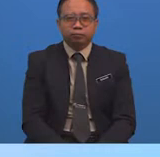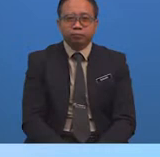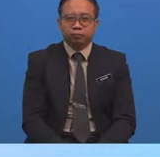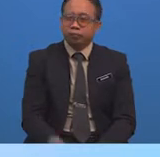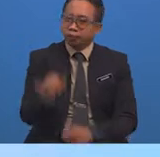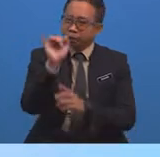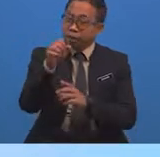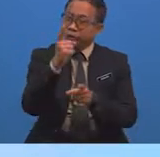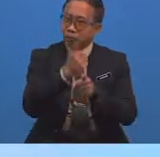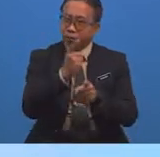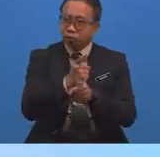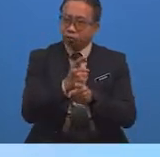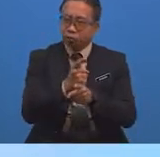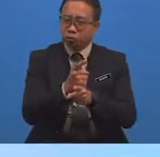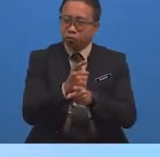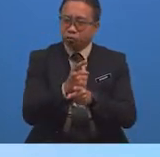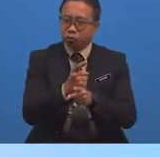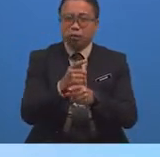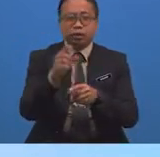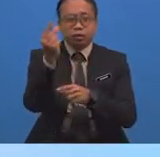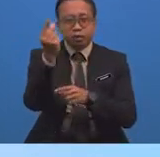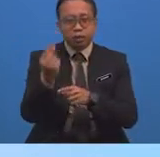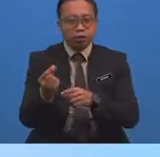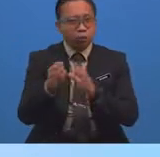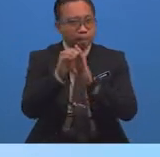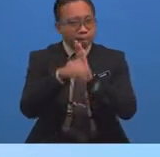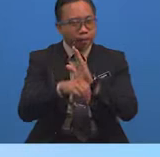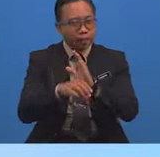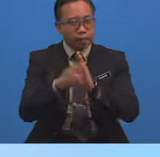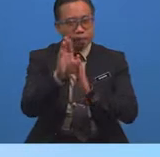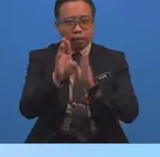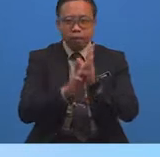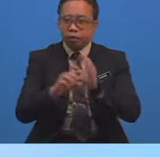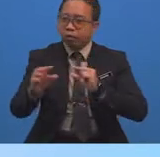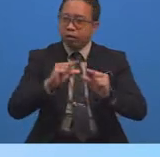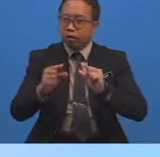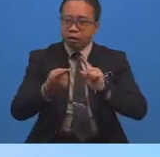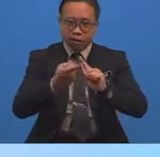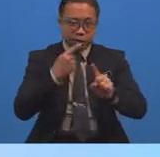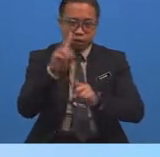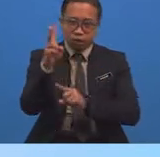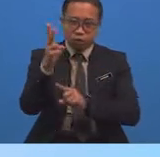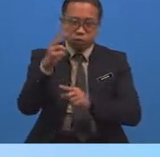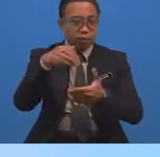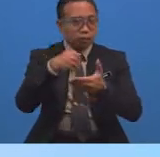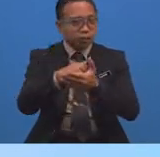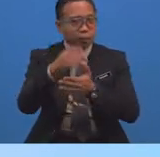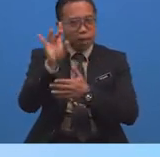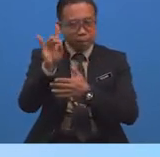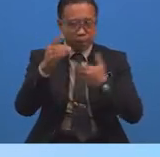y betul jarum nenek burger ajari 12 hingga